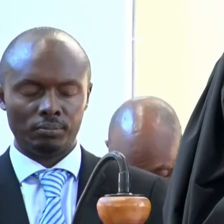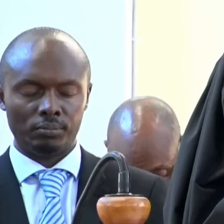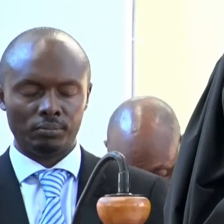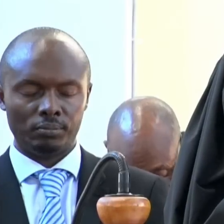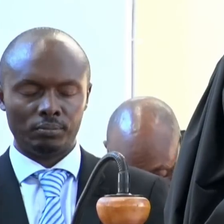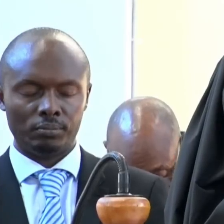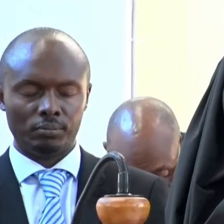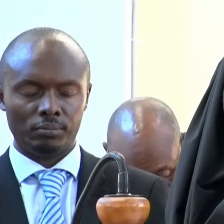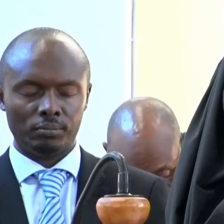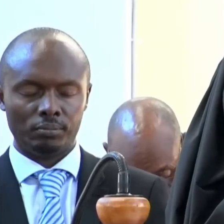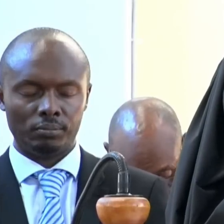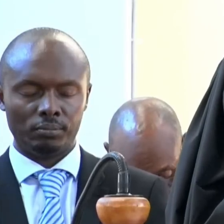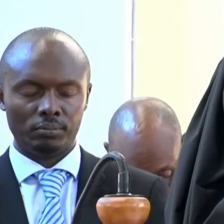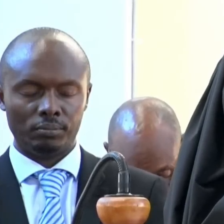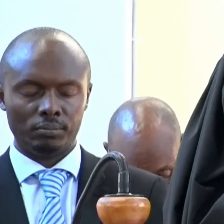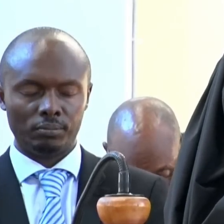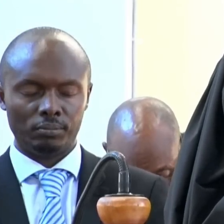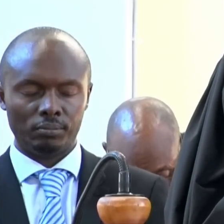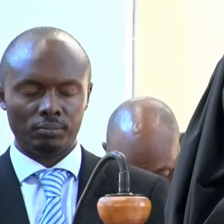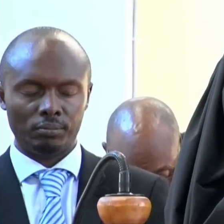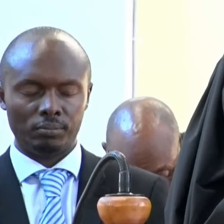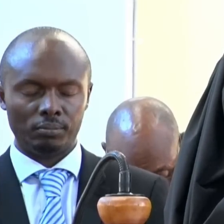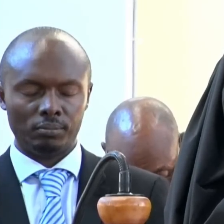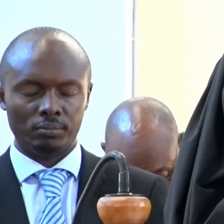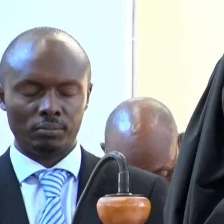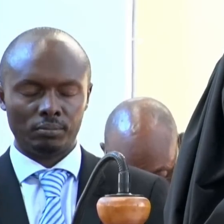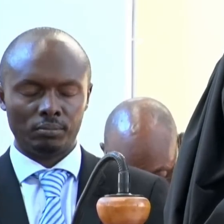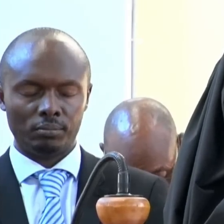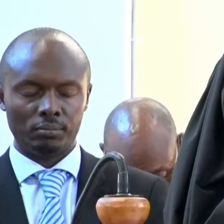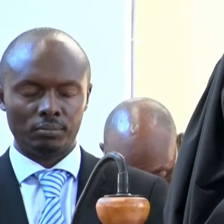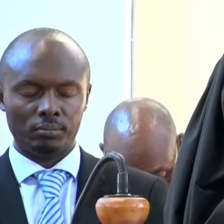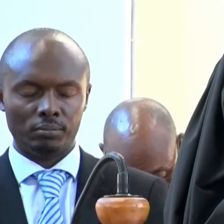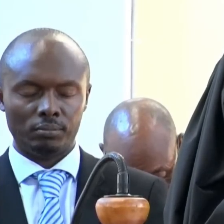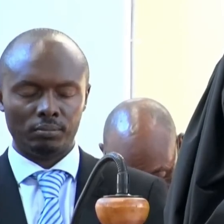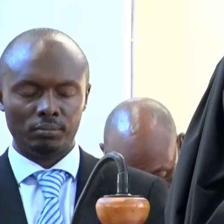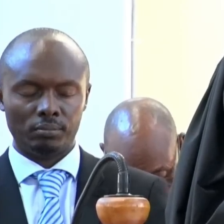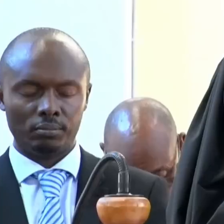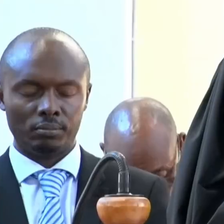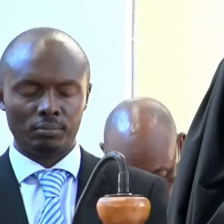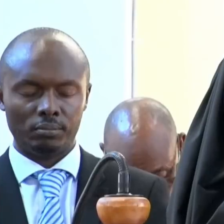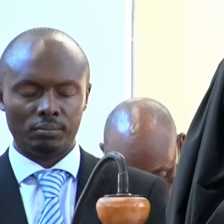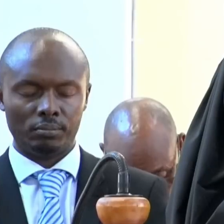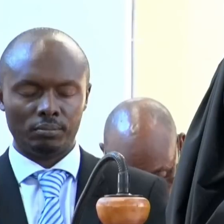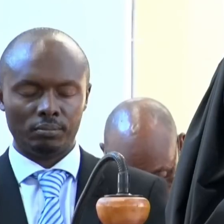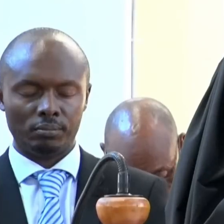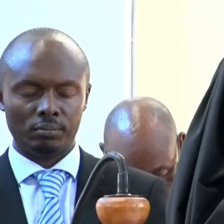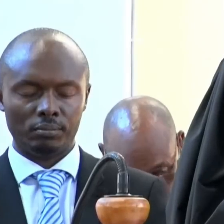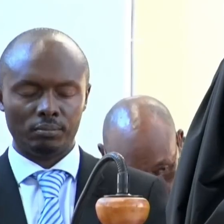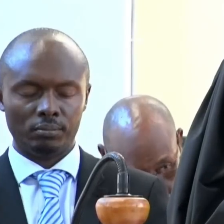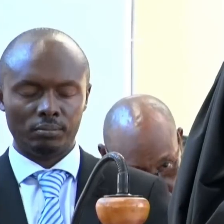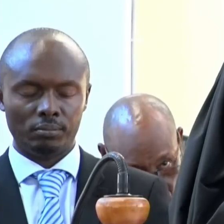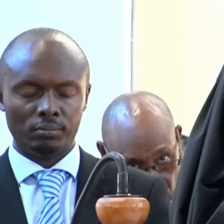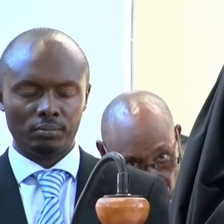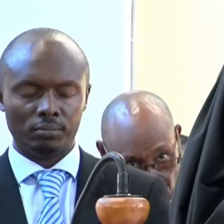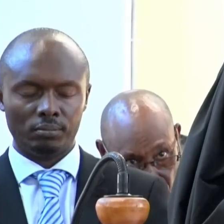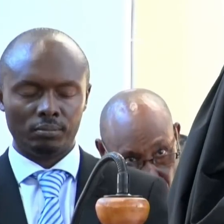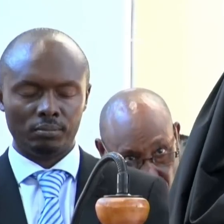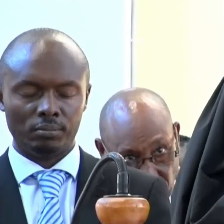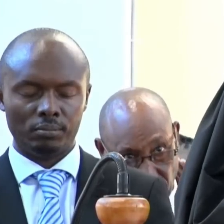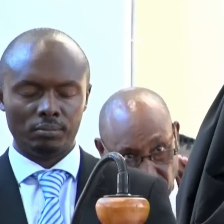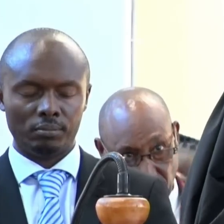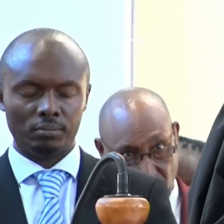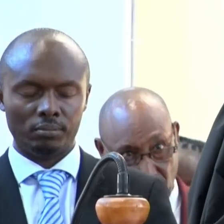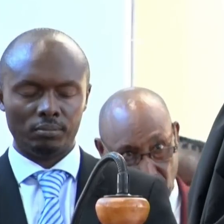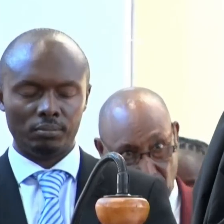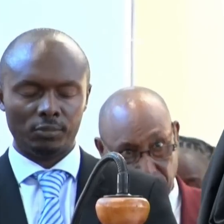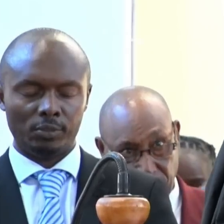na mbere na kũhananio nĩwe. Tũhe ngoro ĩhana ta yaku Ngai, tũkĩigua kiugo gĩaku, nĩ ũndũ wa Jesu Kristo mwathani